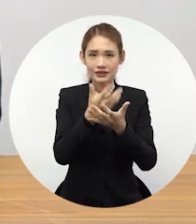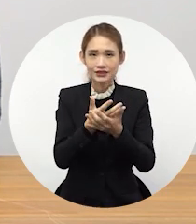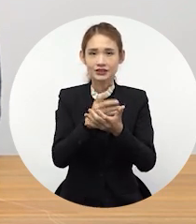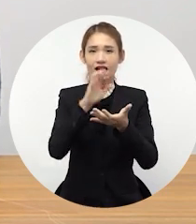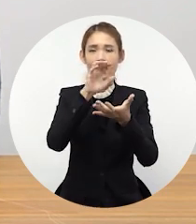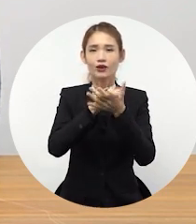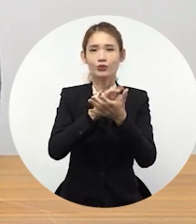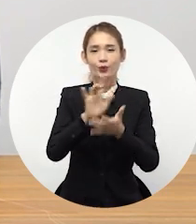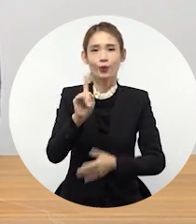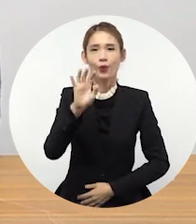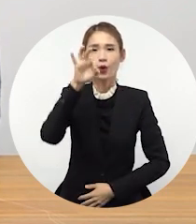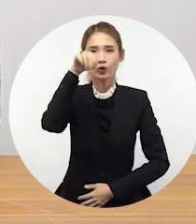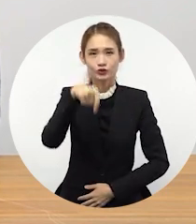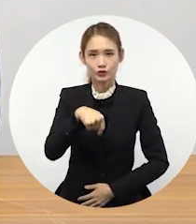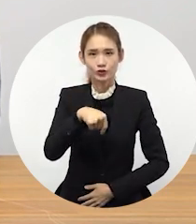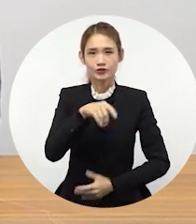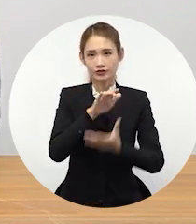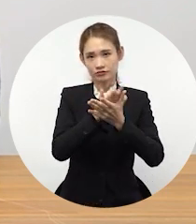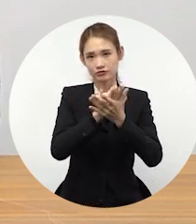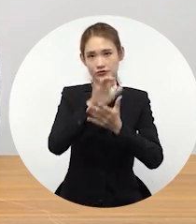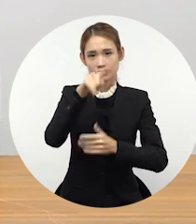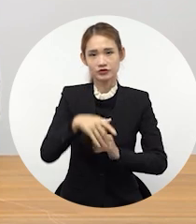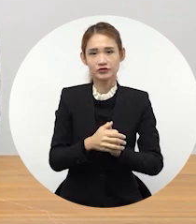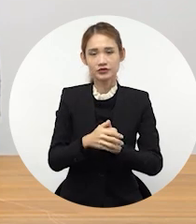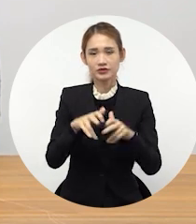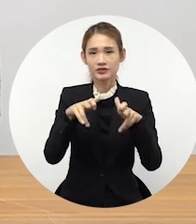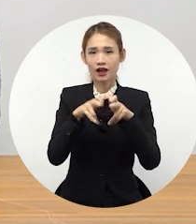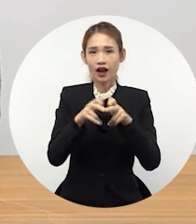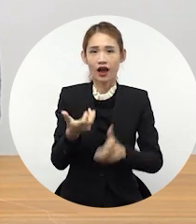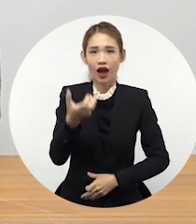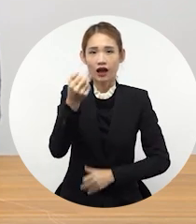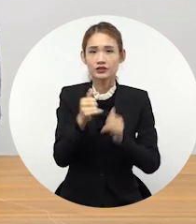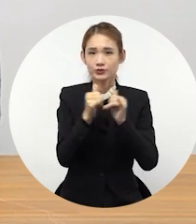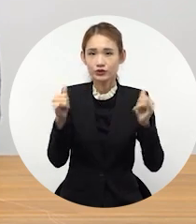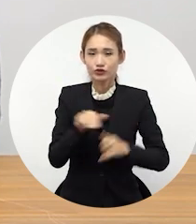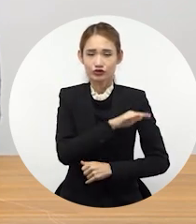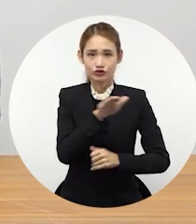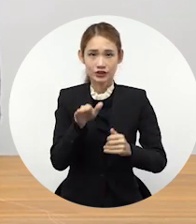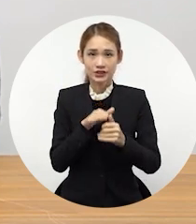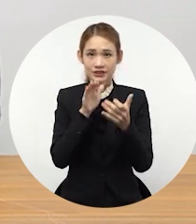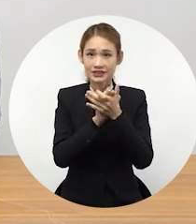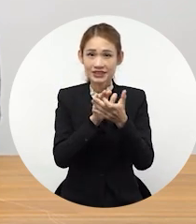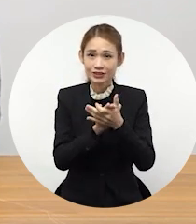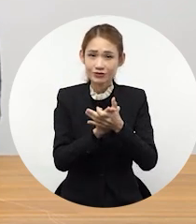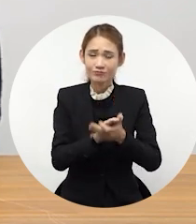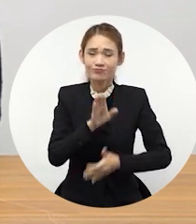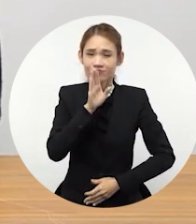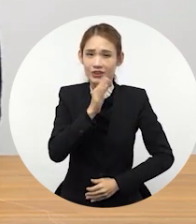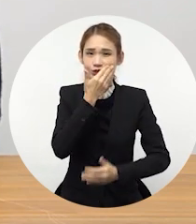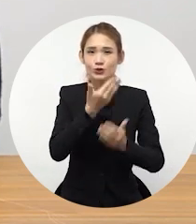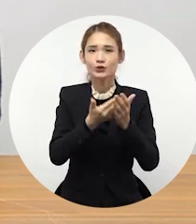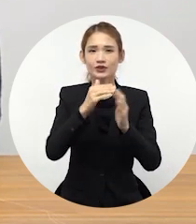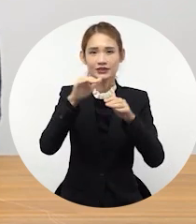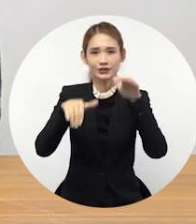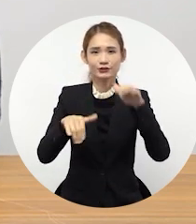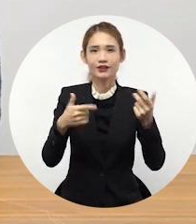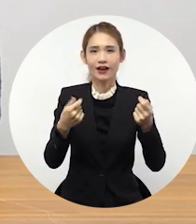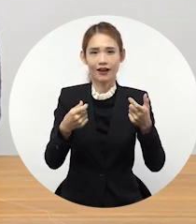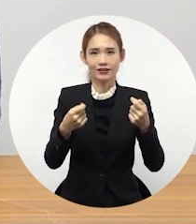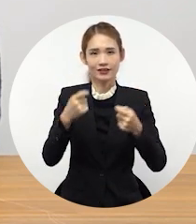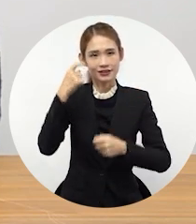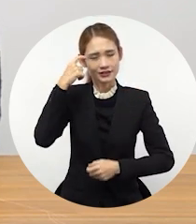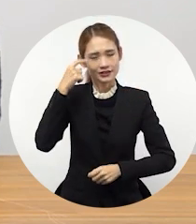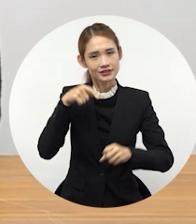게 버두자를, 마찬가지로 한자 버두자를 쓰는 표현인데 장애 가진 분들은 우리들의 다 친구야. 우리들의 다